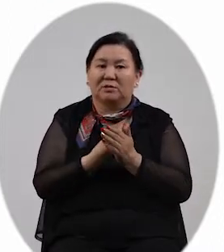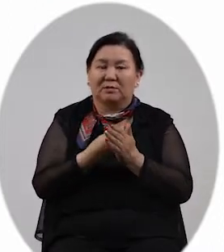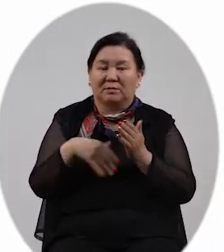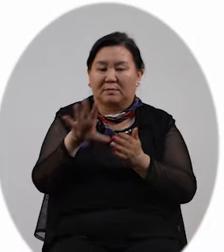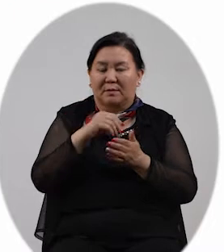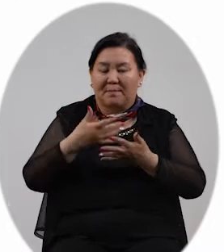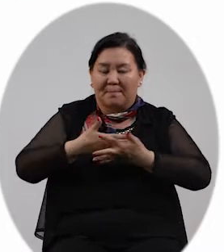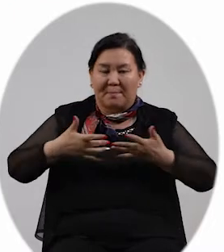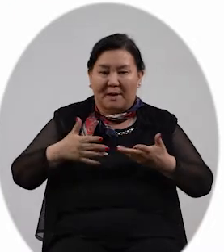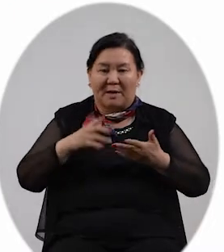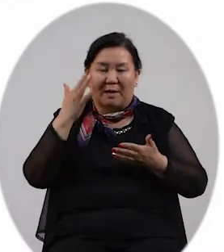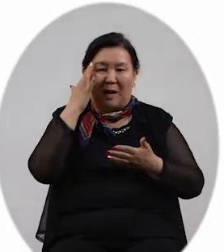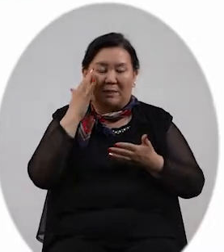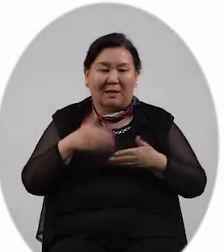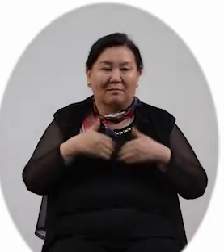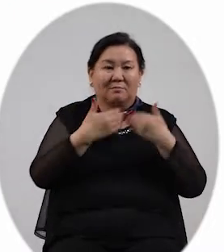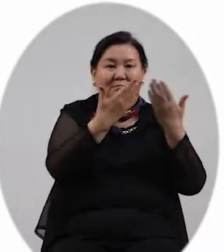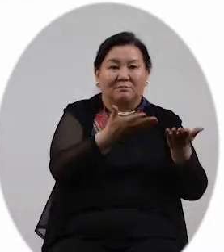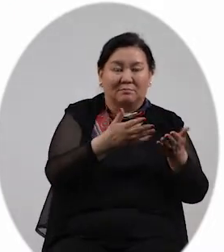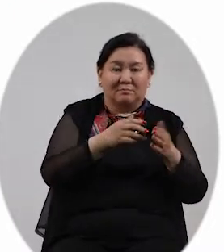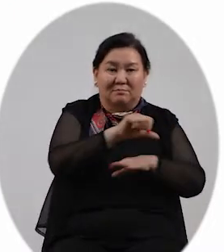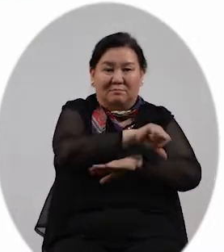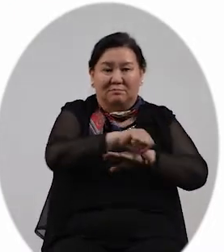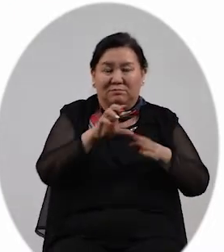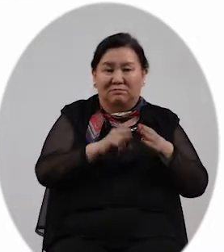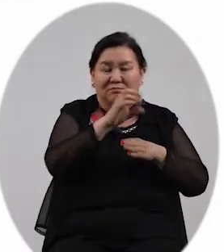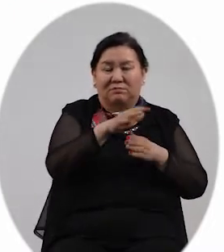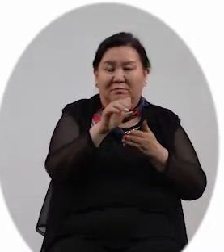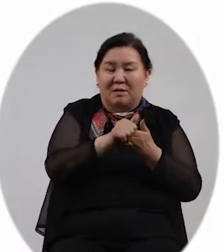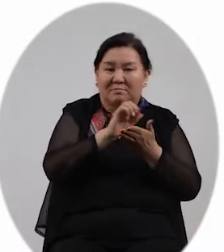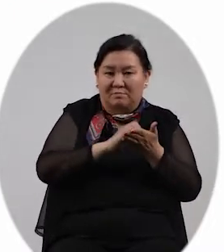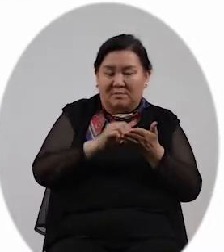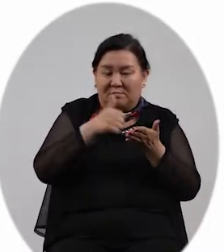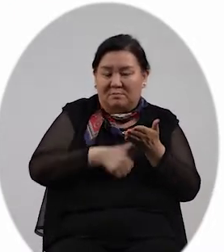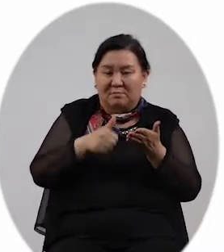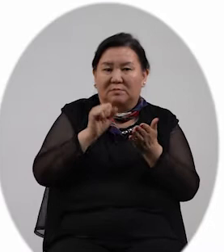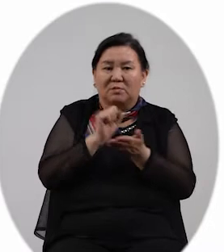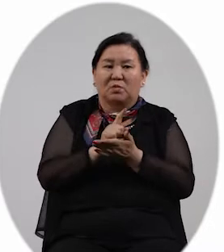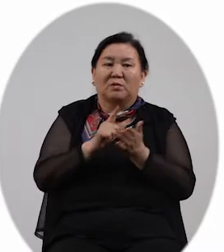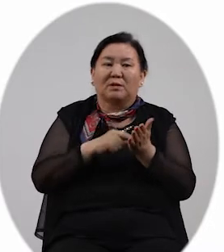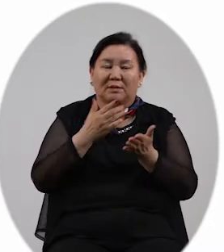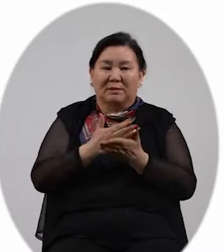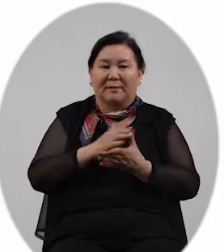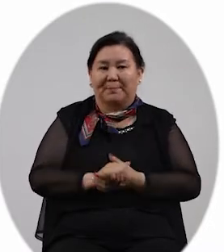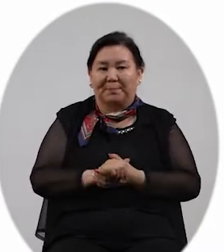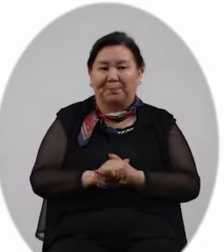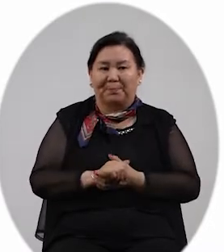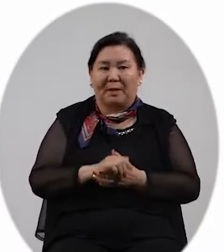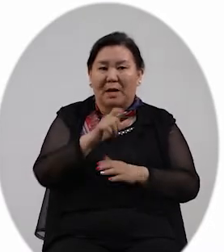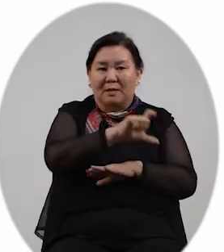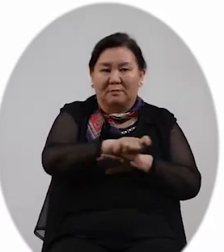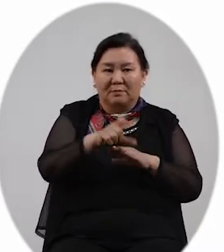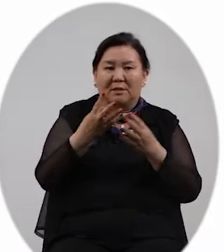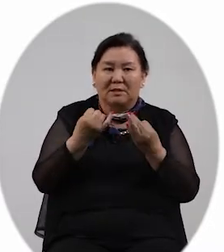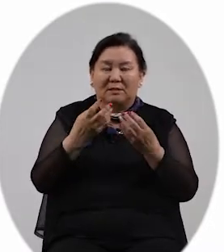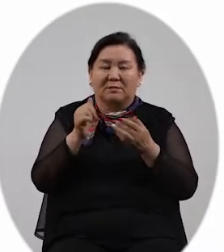бага бүтээгдэхүүнээ олон улсын зах зээл дээр таниулах гэж байгаа нөхцөл эдгээр бичиг баримтуудыг бол бүрдүүлсэн байх нь бол зайлшгүй шаардлагатай. За экспортлогчид бол